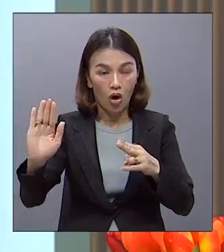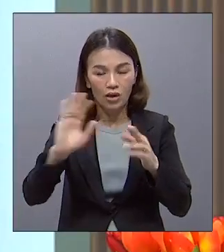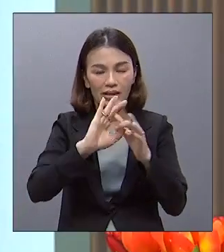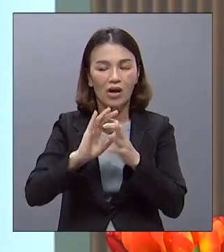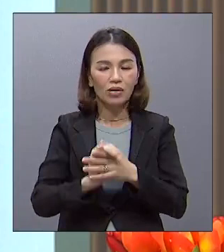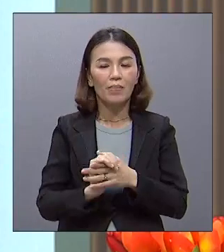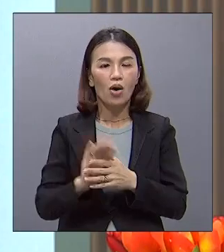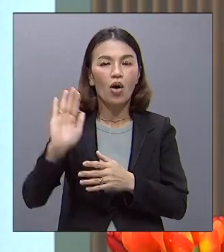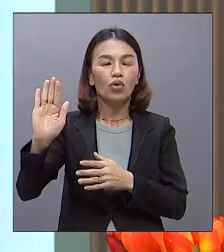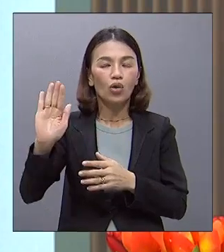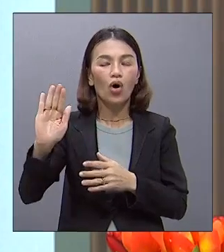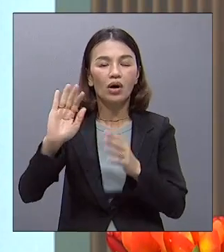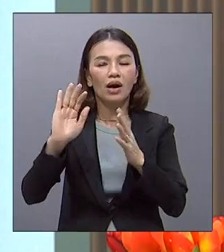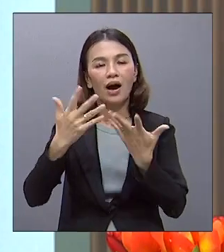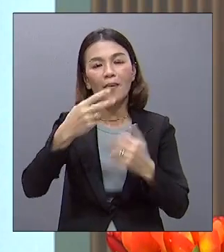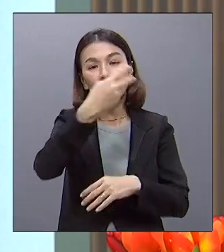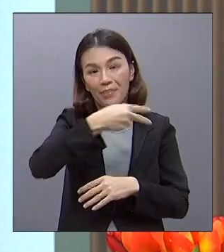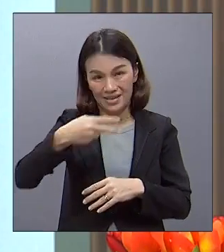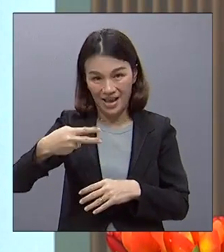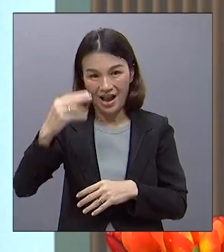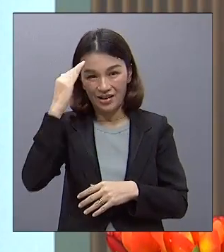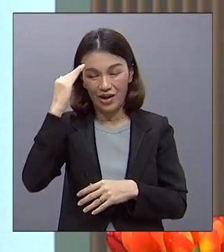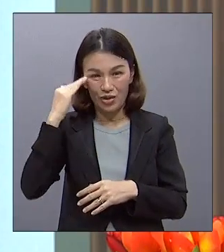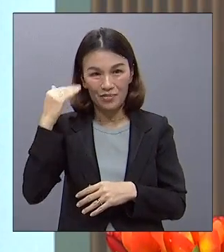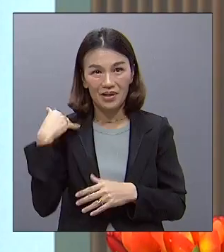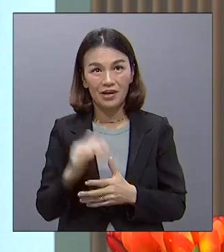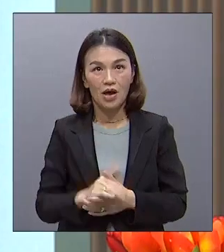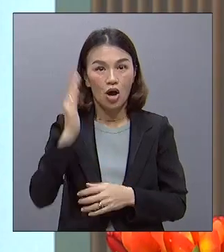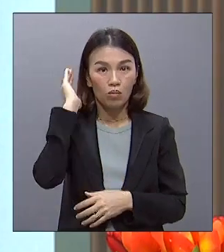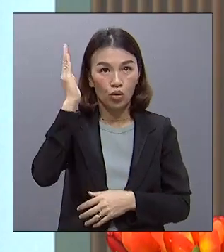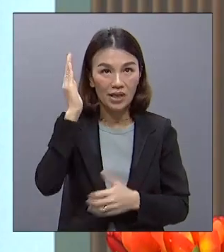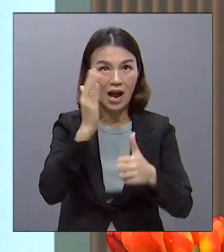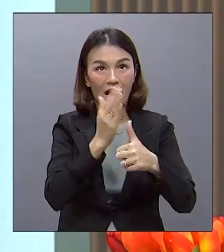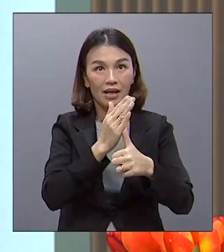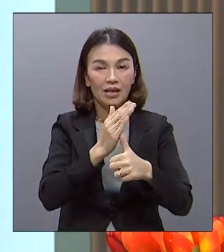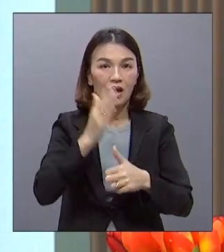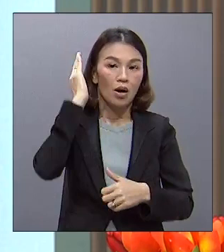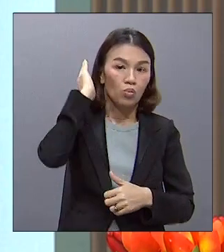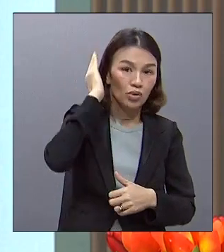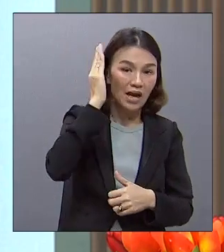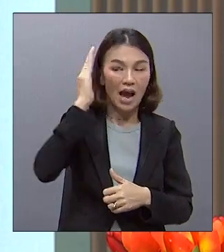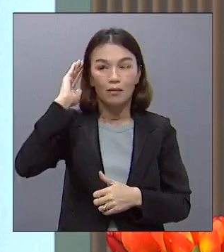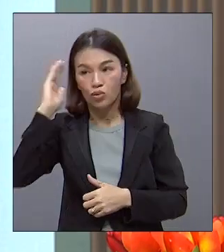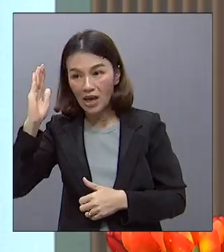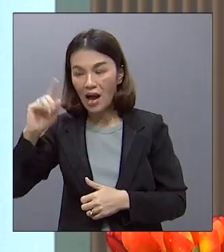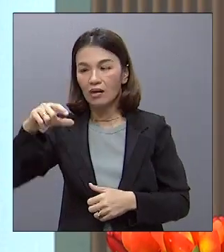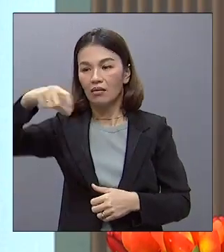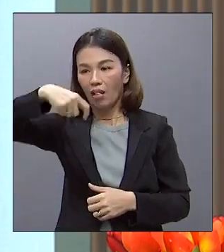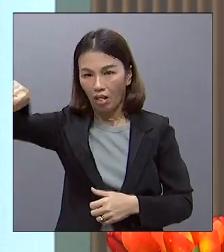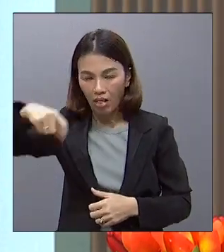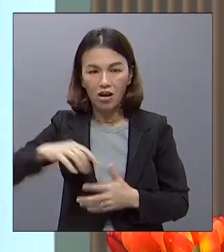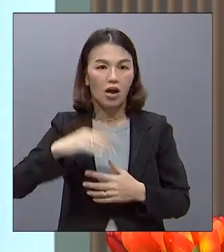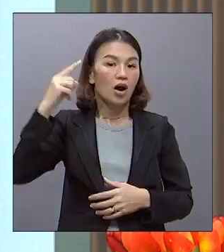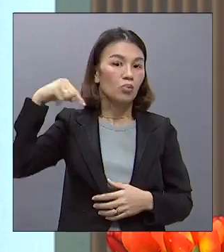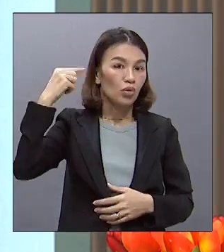เนี่ยคุณผู้ชมเขาจะมีลำดับในการเรียกด้วยนะหมายความว่าผู้ชายพอเรียกผู้ชายด้วยกันก็จะเป็นคำนี้ผู้หญิงเรียกผู้ชายที่เป็น